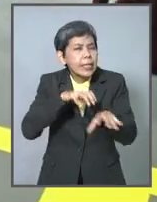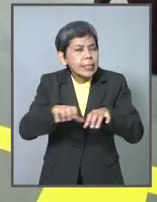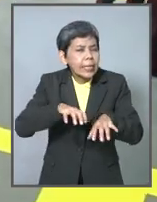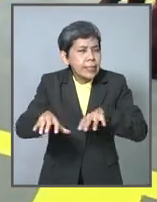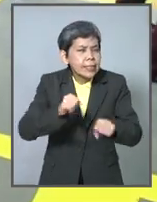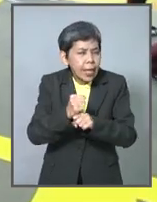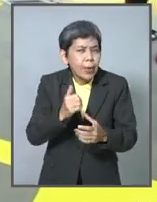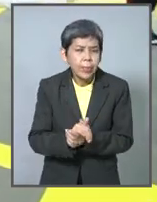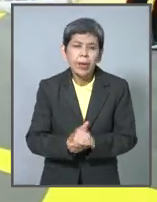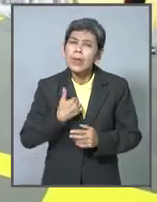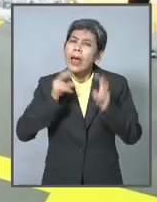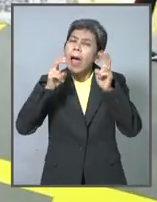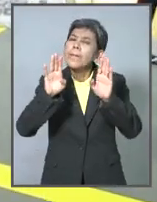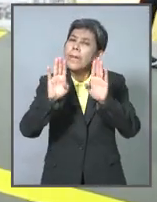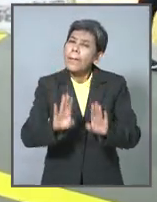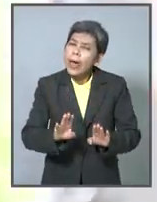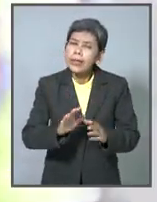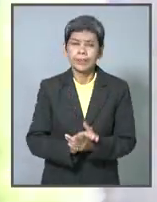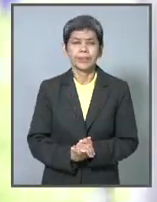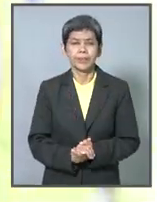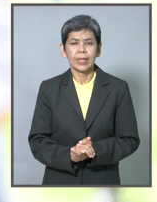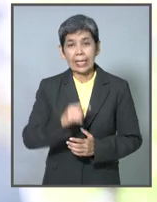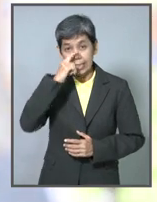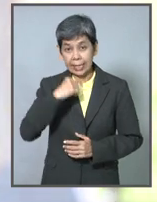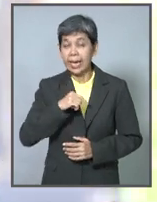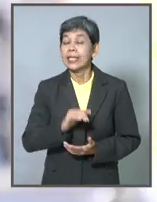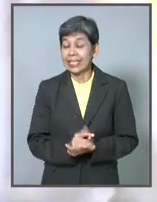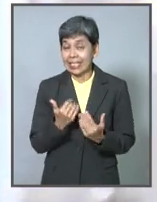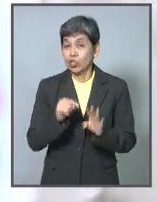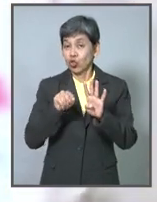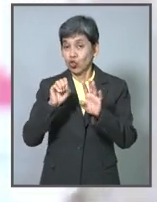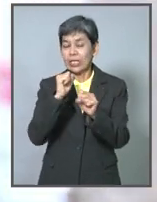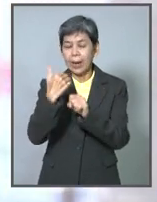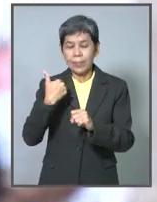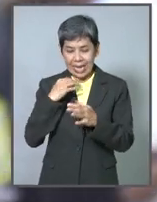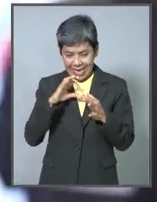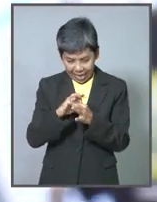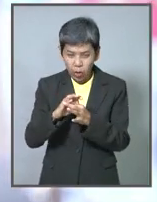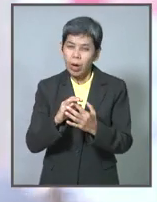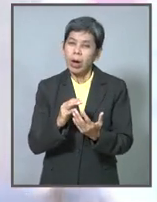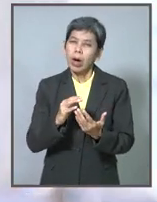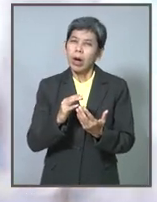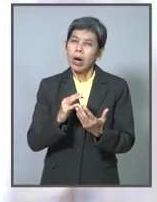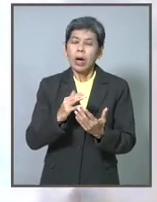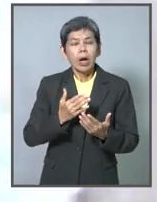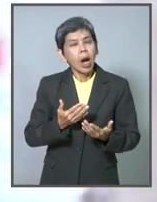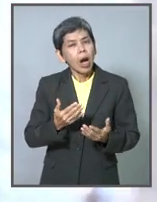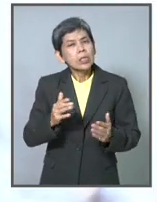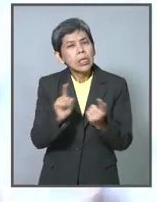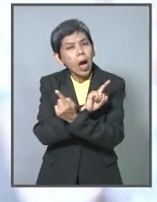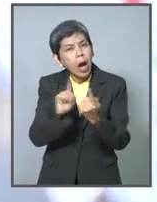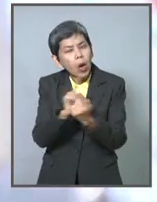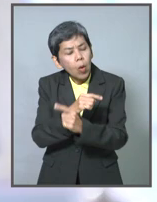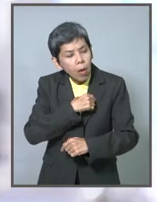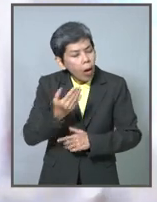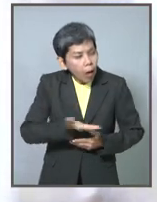งนี้หน่อยได้ไหมครับว่าคอนเซปต์ของเราเป็นยังไงบ้างครับ Thailand Social Expo ในวันนี้นะคะก็จะเป็นในเรื่องของทำให้สังคมได้รับท